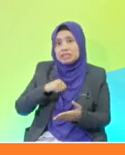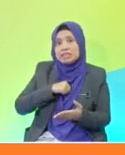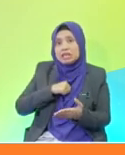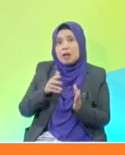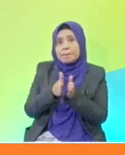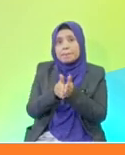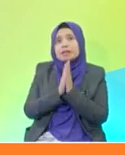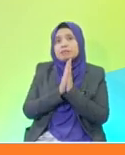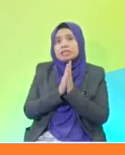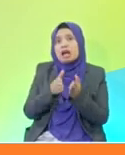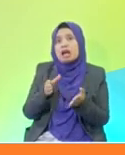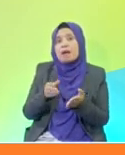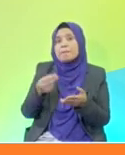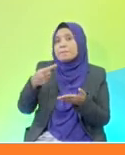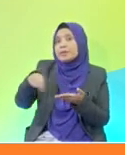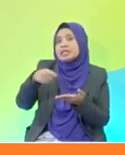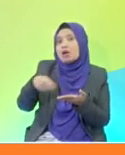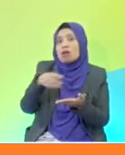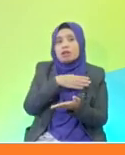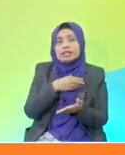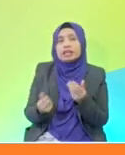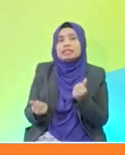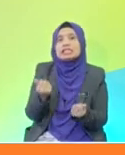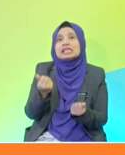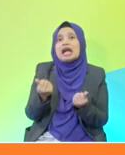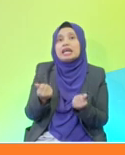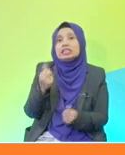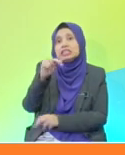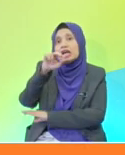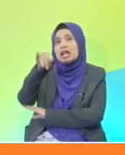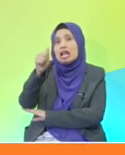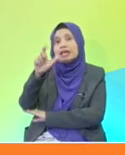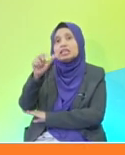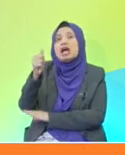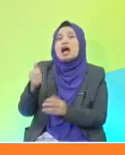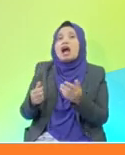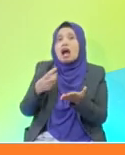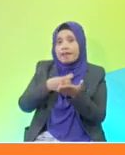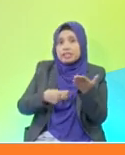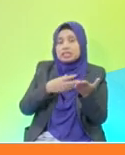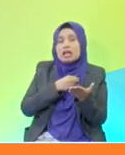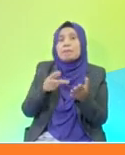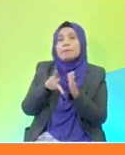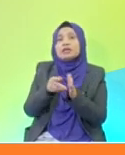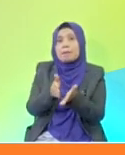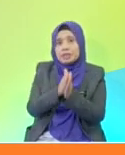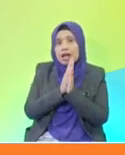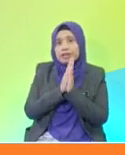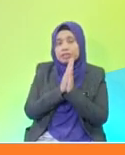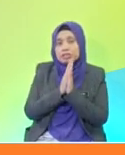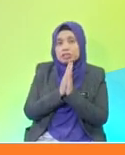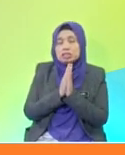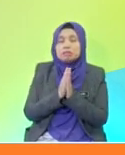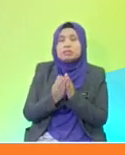penawaran dan juga ke andalan harga dan permintaanlah kyai yang seterusnya